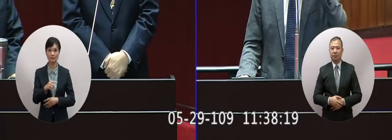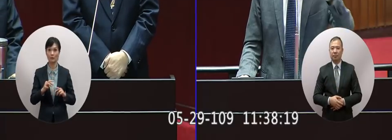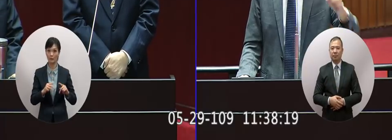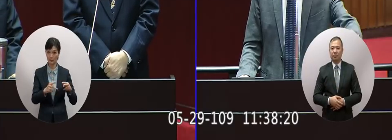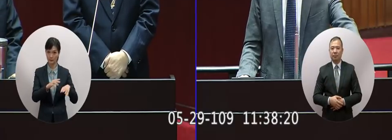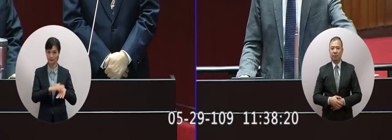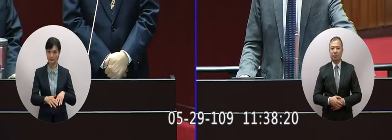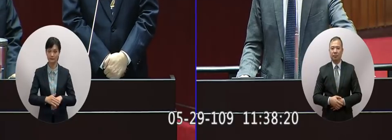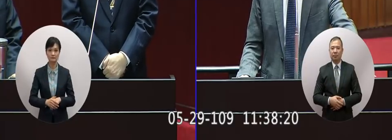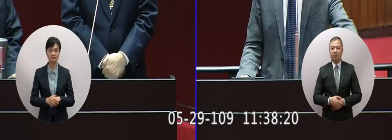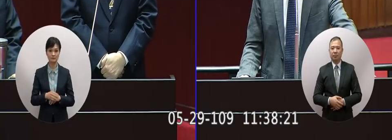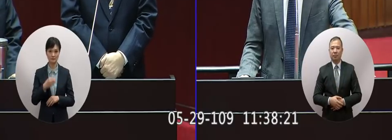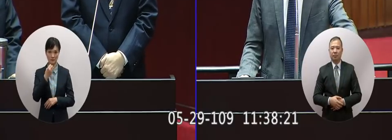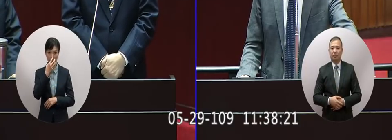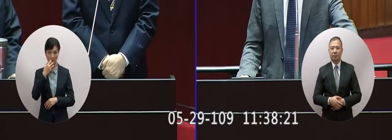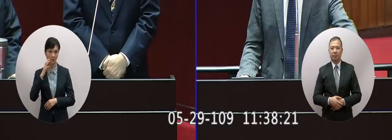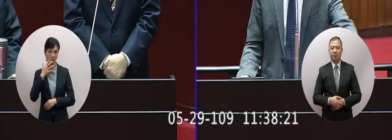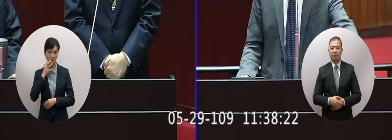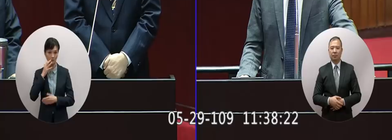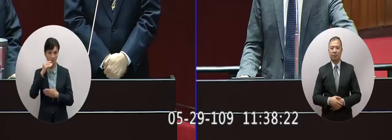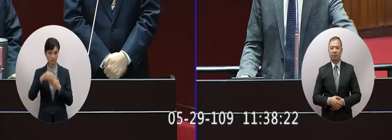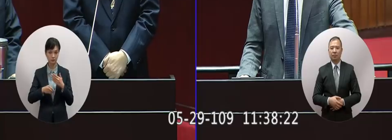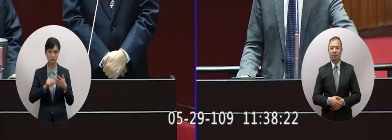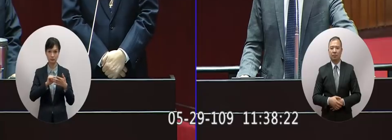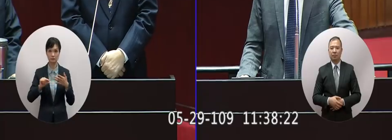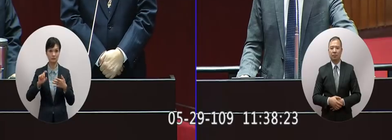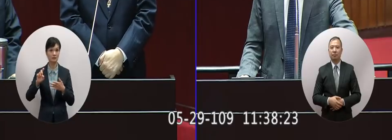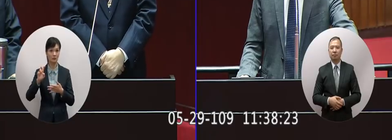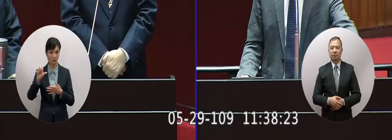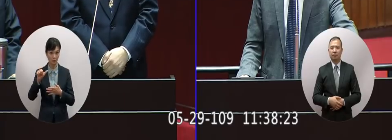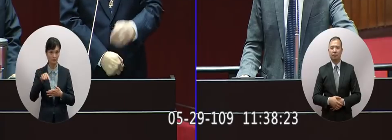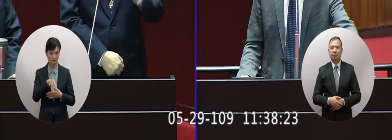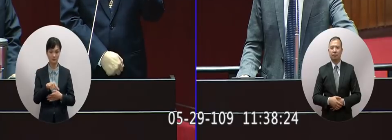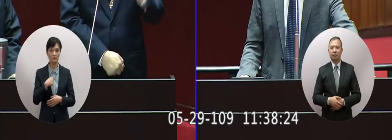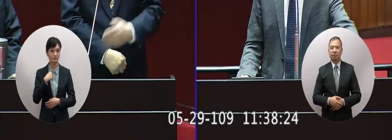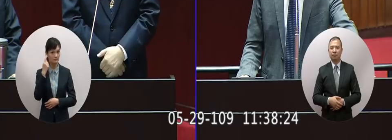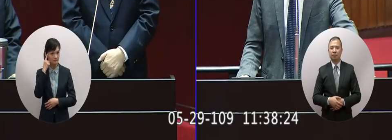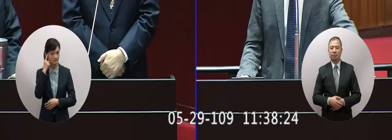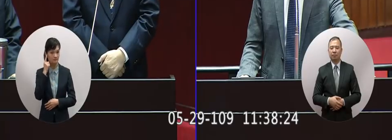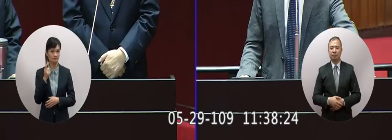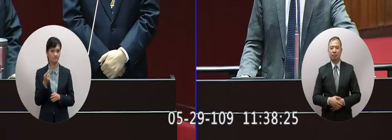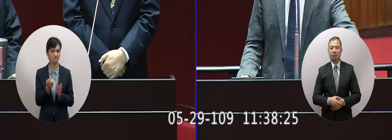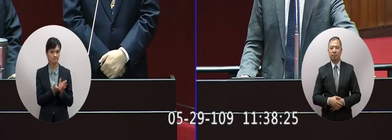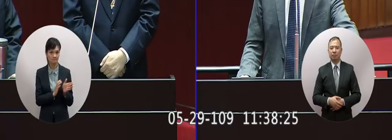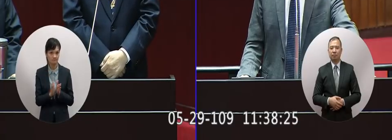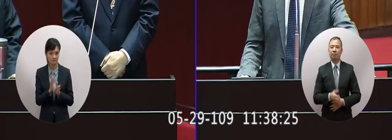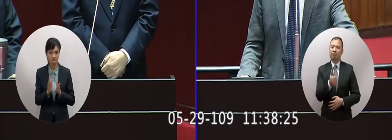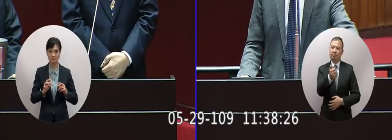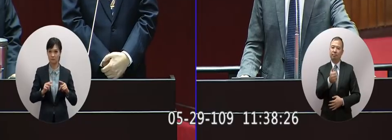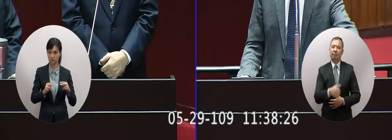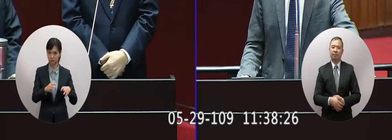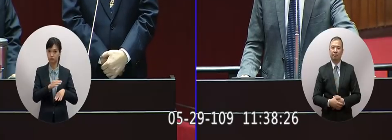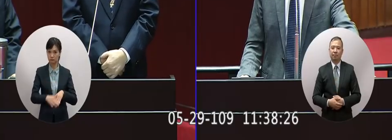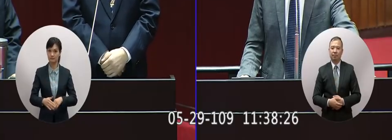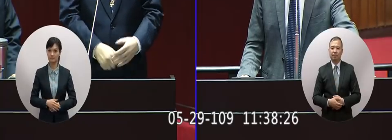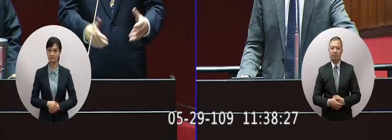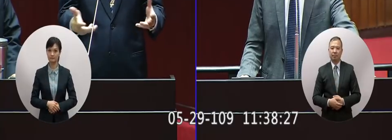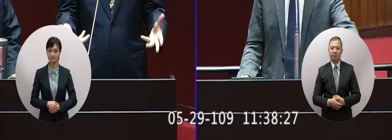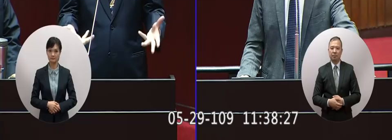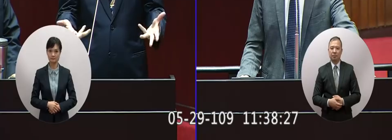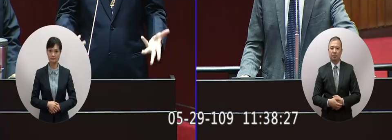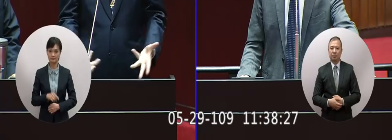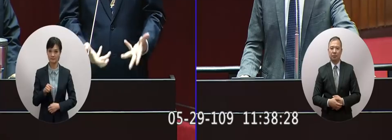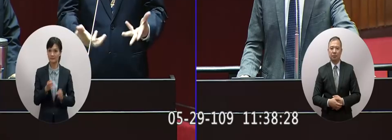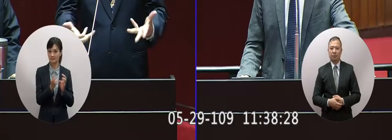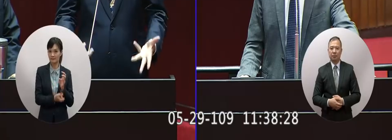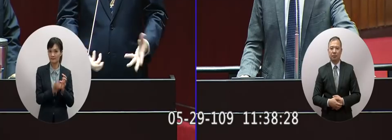在整个港澳条例施行细则第25条，我们有准备好把它制度化。 哦，感谢。 我们要把它。在这个